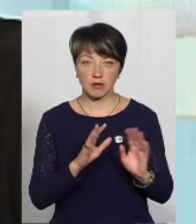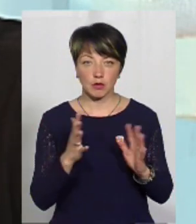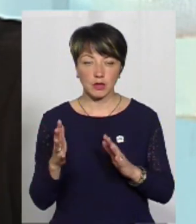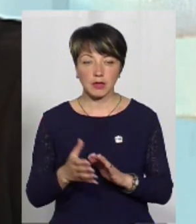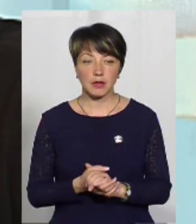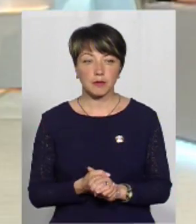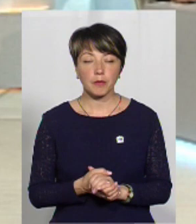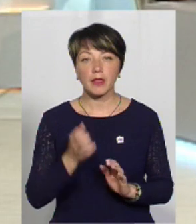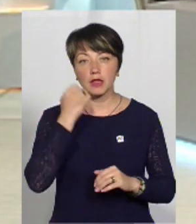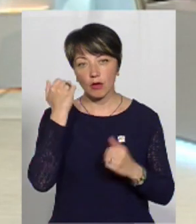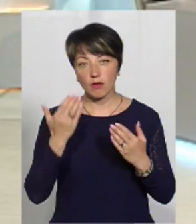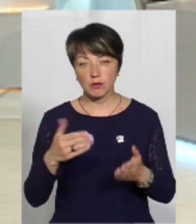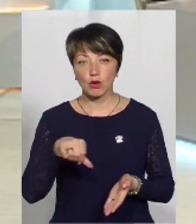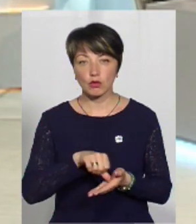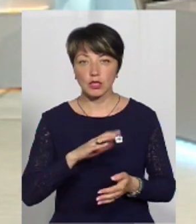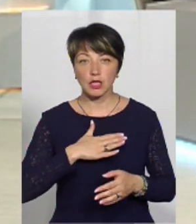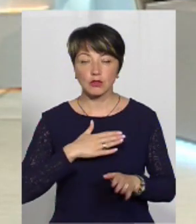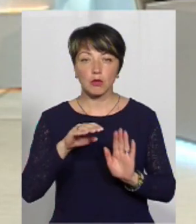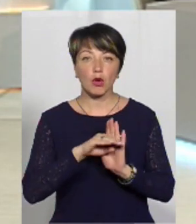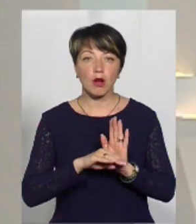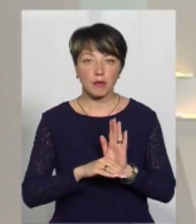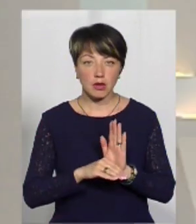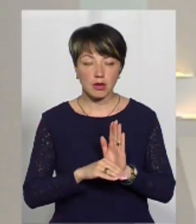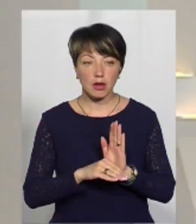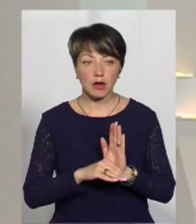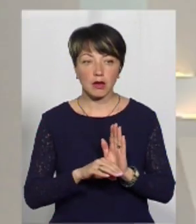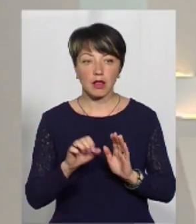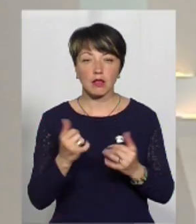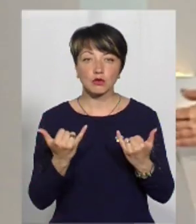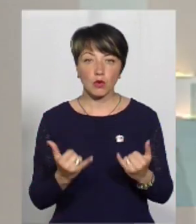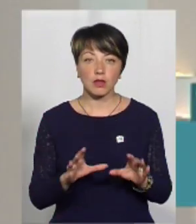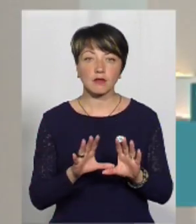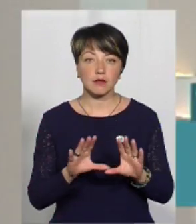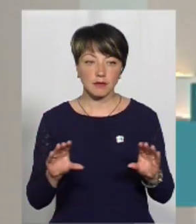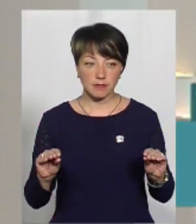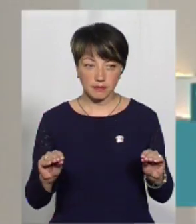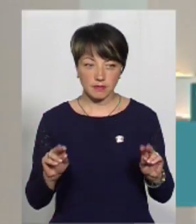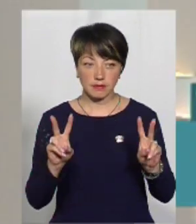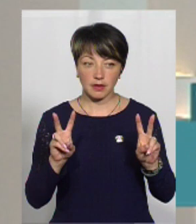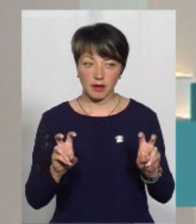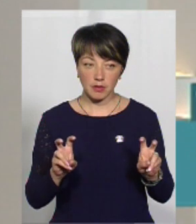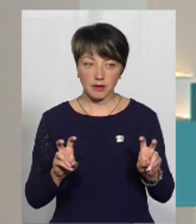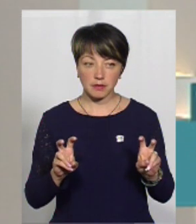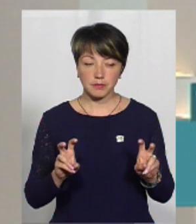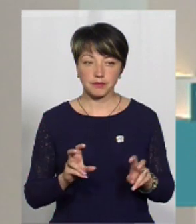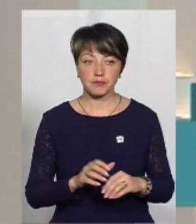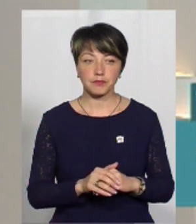випадків. Так. Дякую вам за участь у програмі. А на сьогодні наша тема,